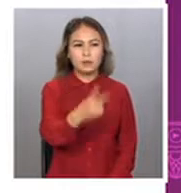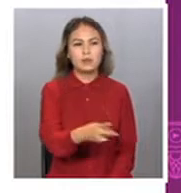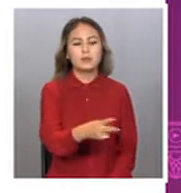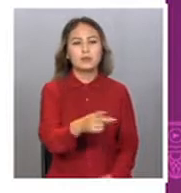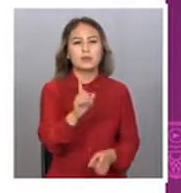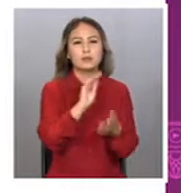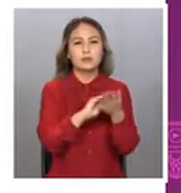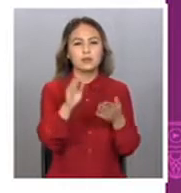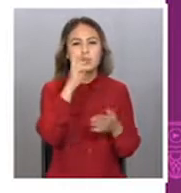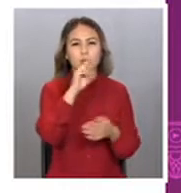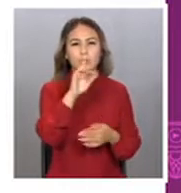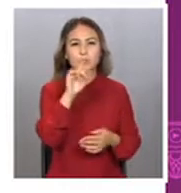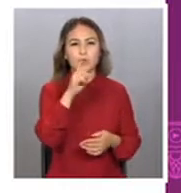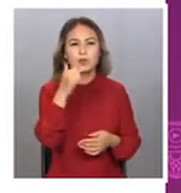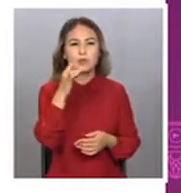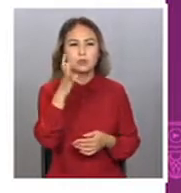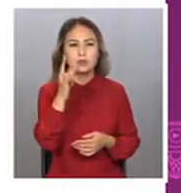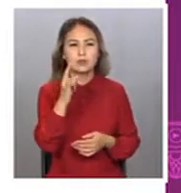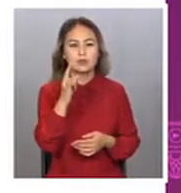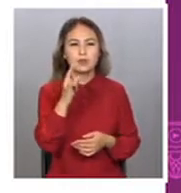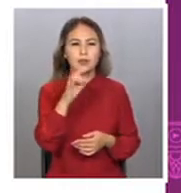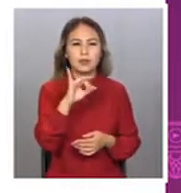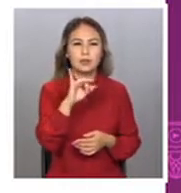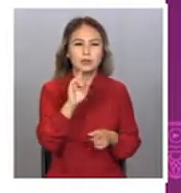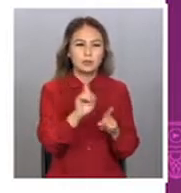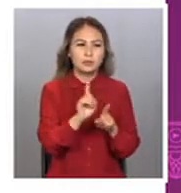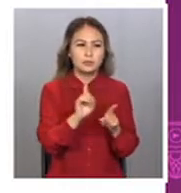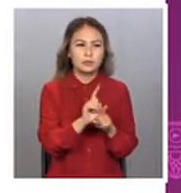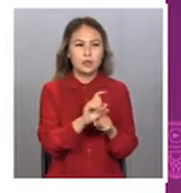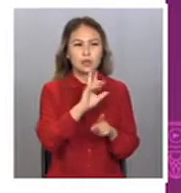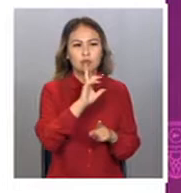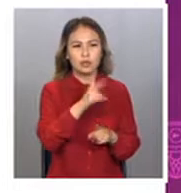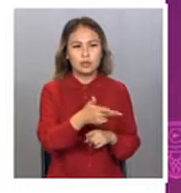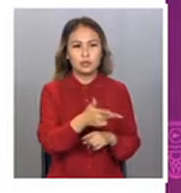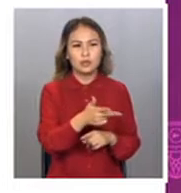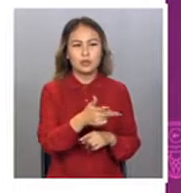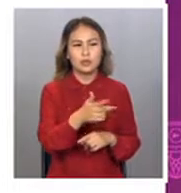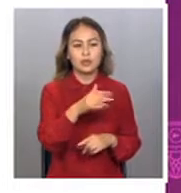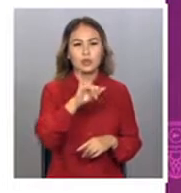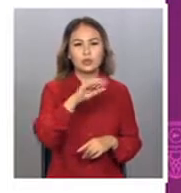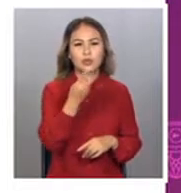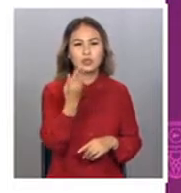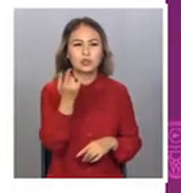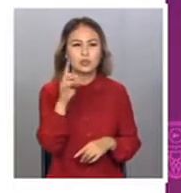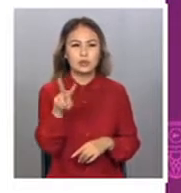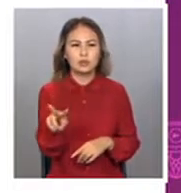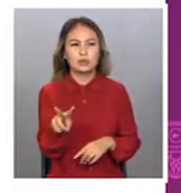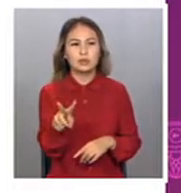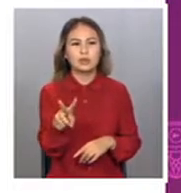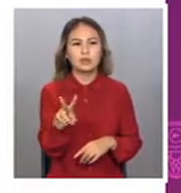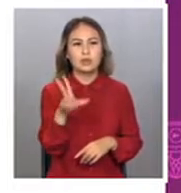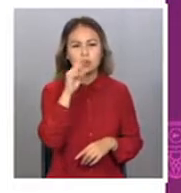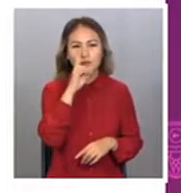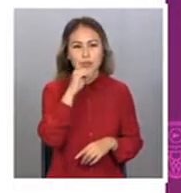айтылуы көз қарасы, ілгерінді ықпал. Үш жыл, айтылуы үш жыл,